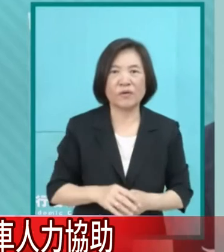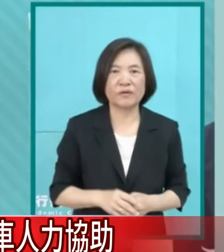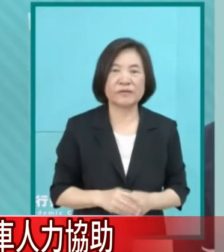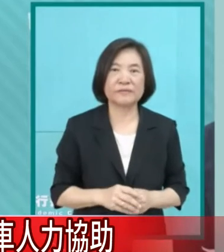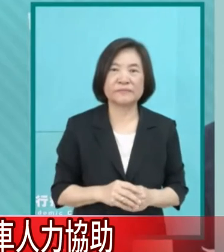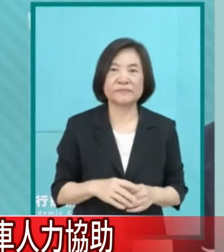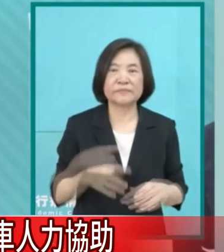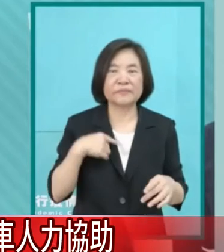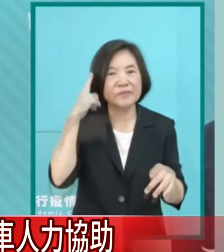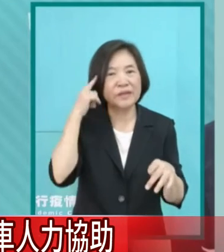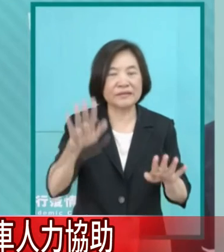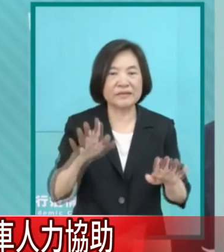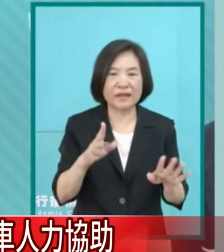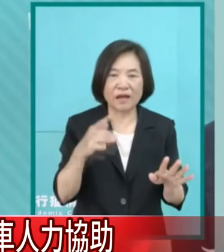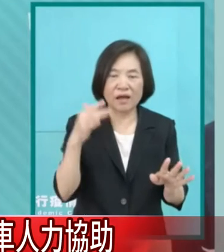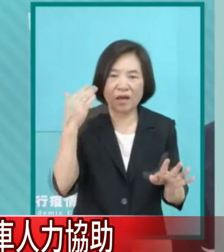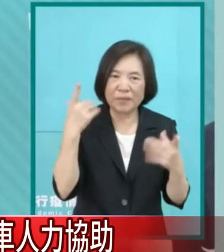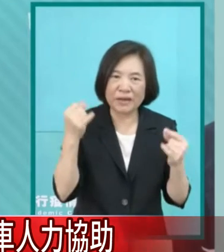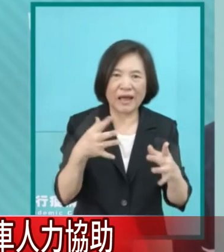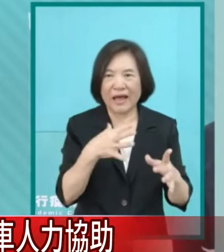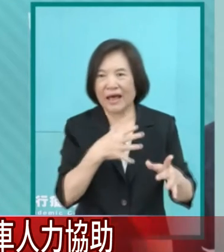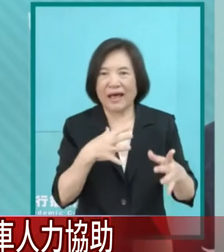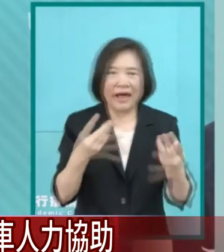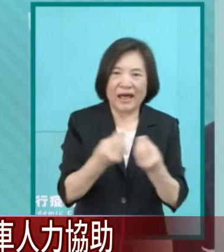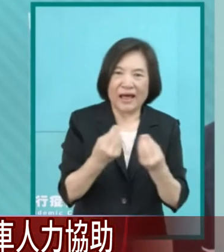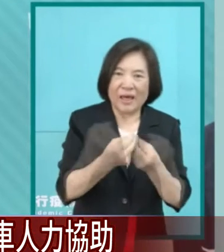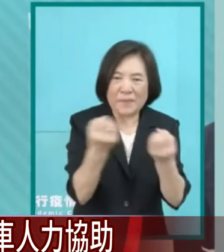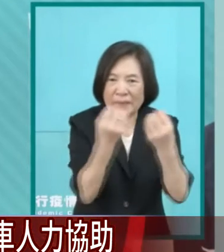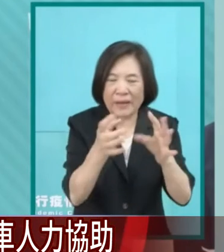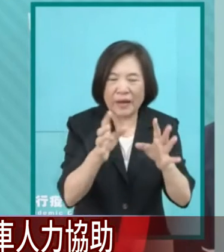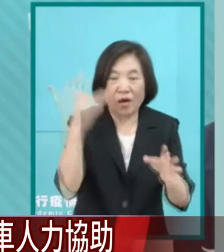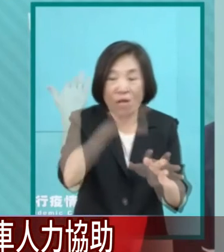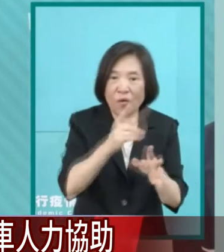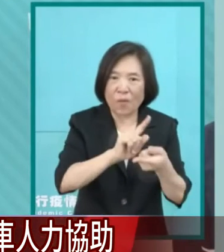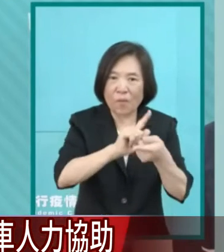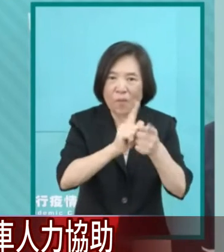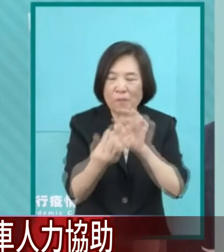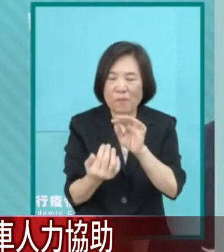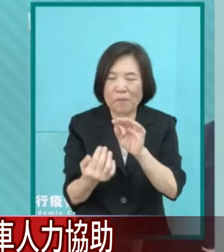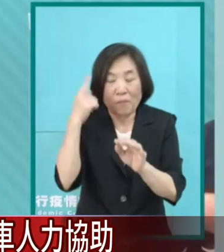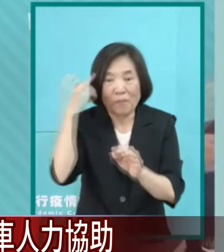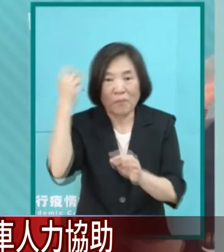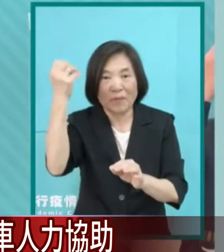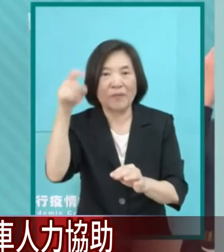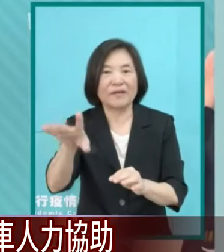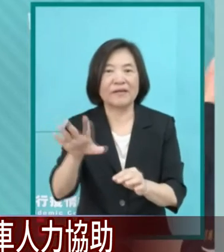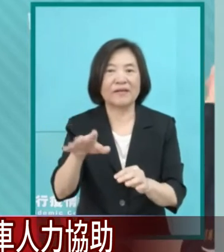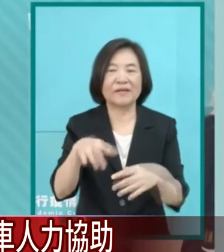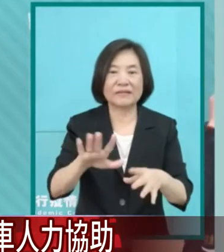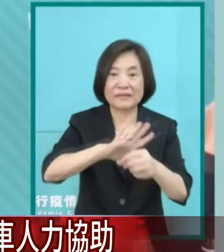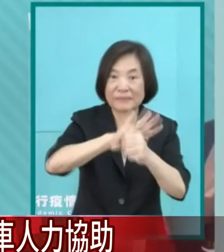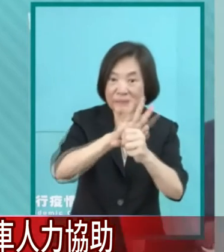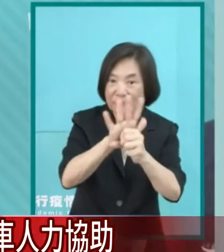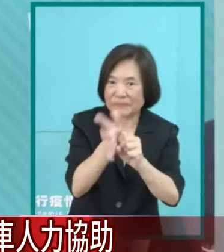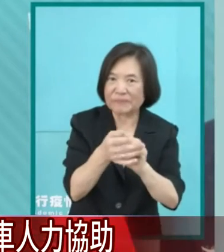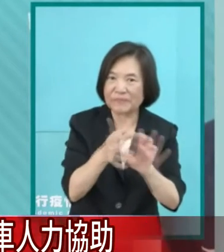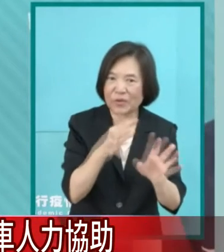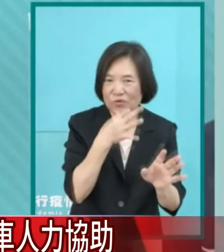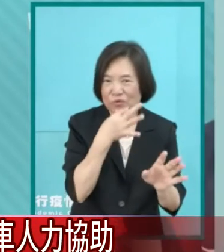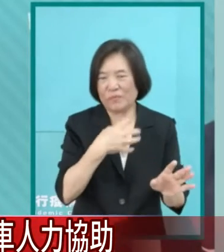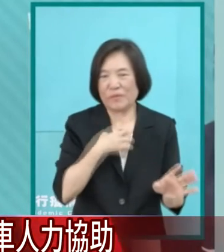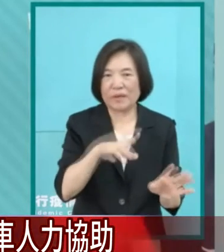常常危机就是转机，你知道吗？当然，这一次的这个新冠肺炎的这种危机，你知